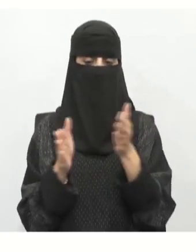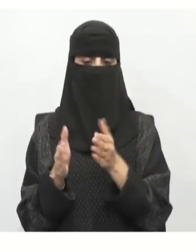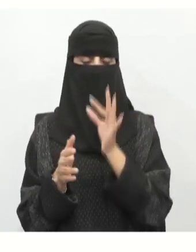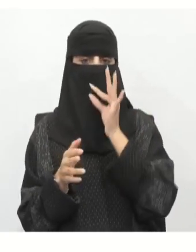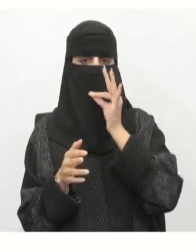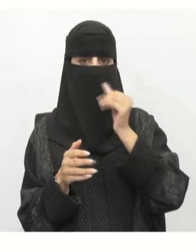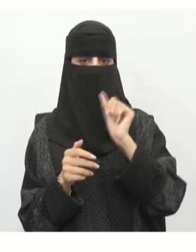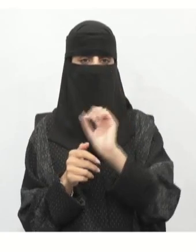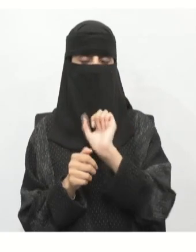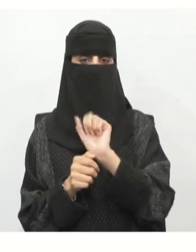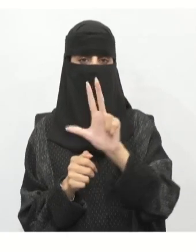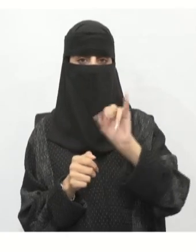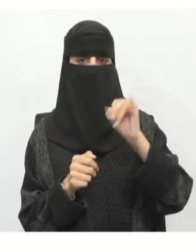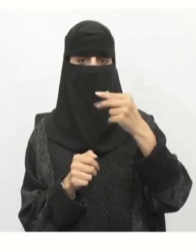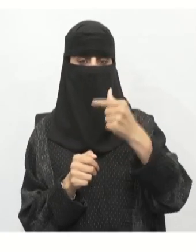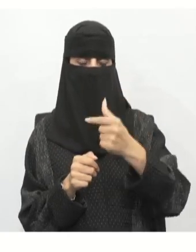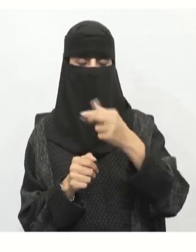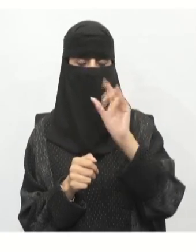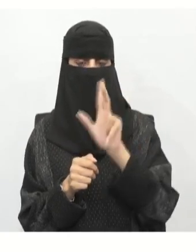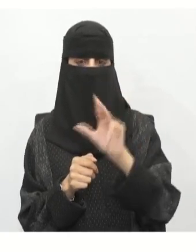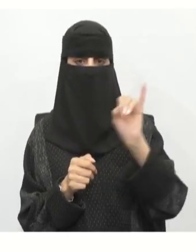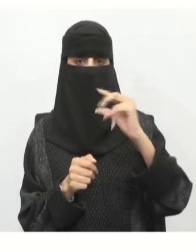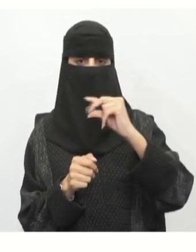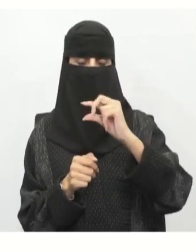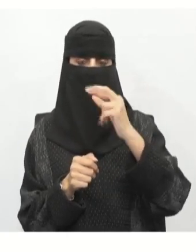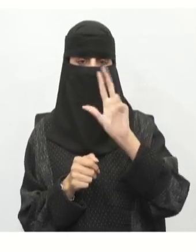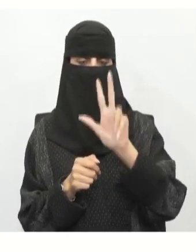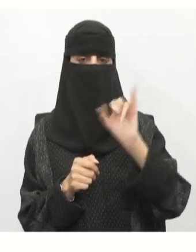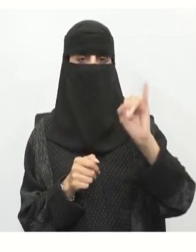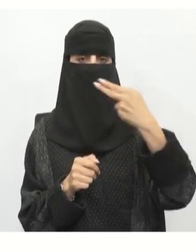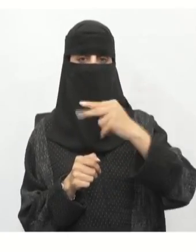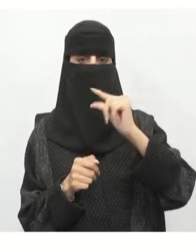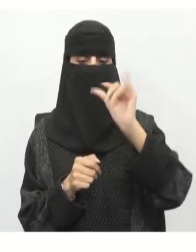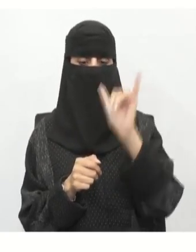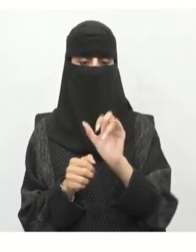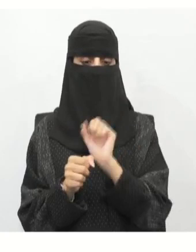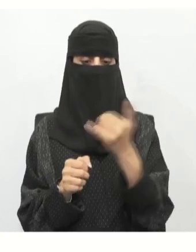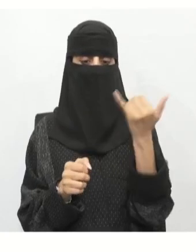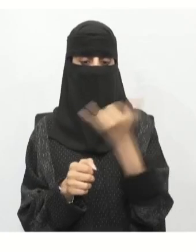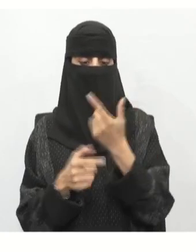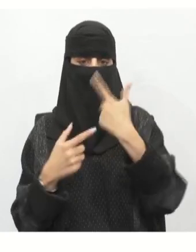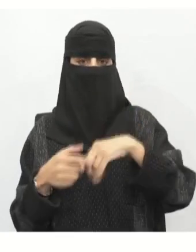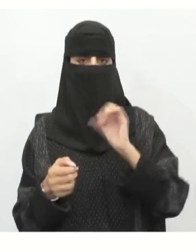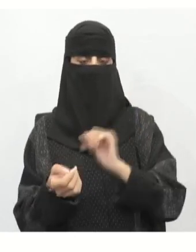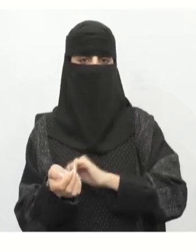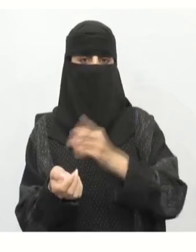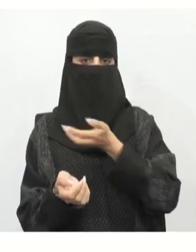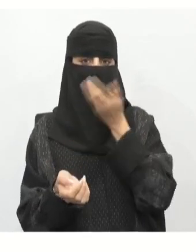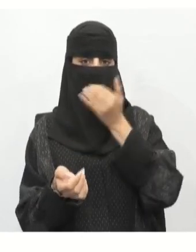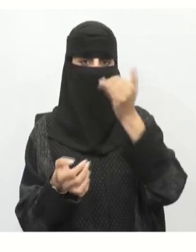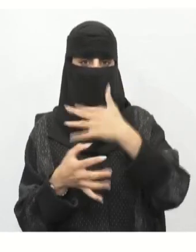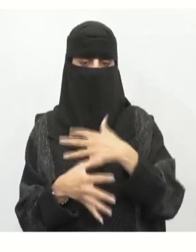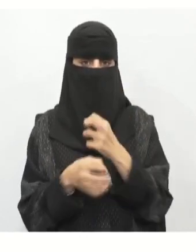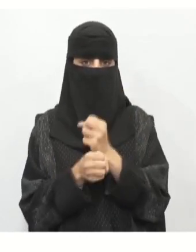للمحافظه على توازن سوائل الجسم ولتكوين الدم والعظام وللمحافظه على النشاط الاعصاب